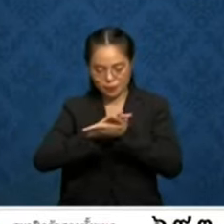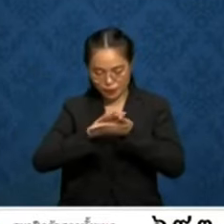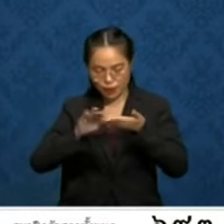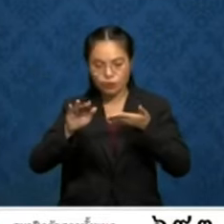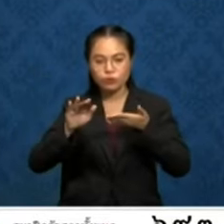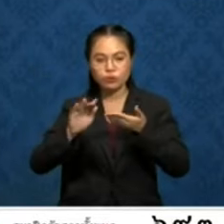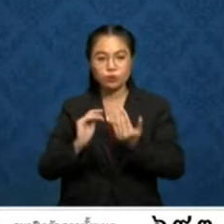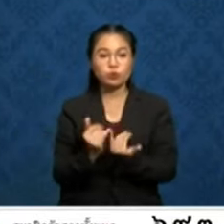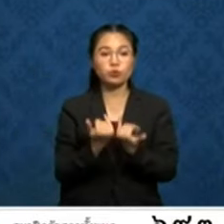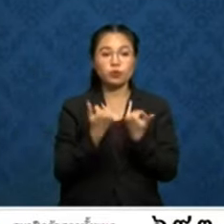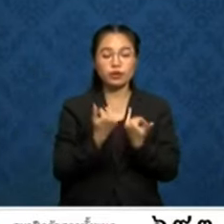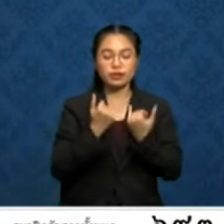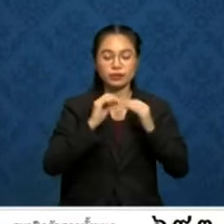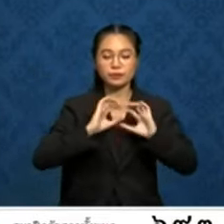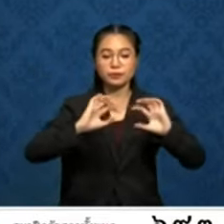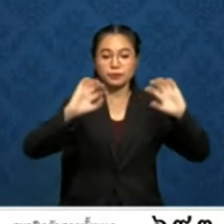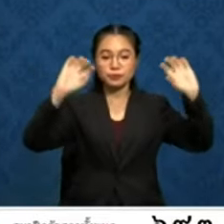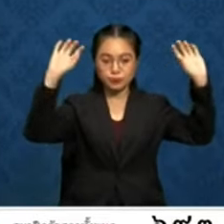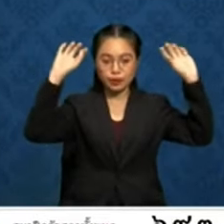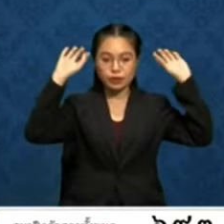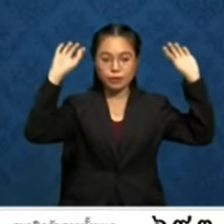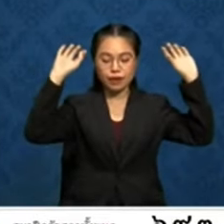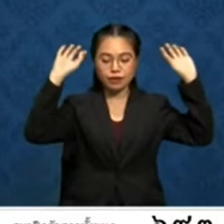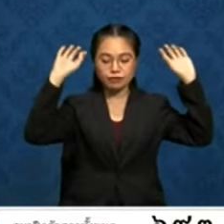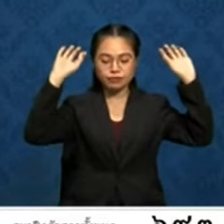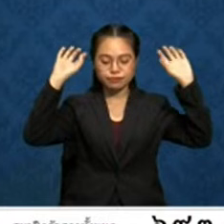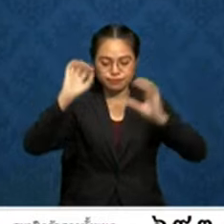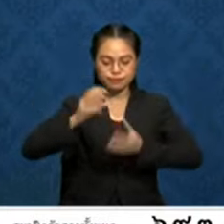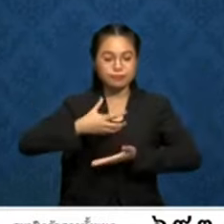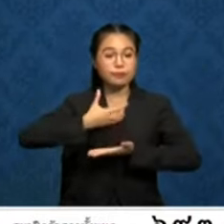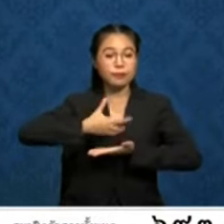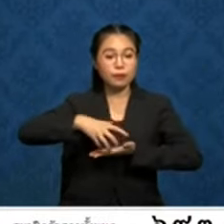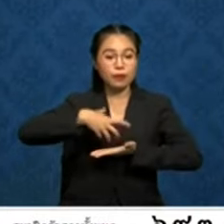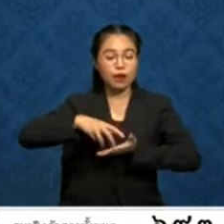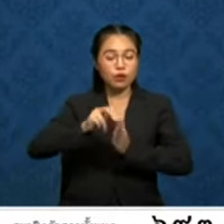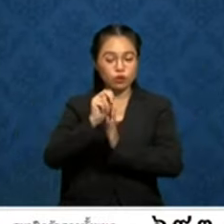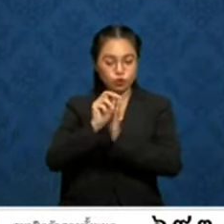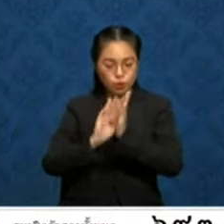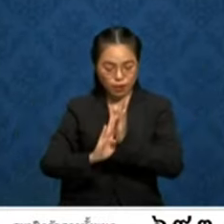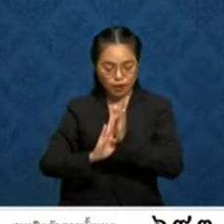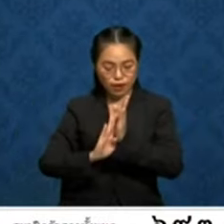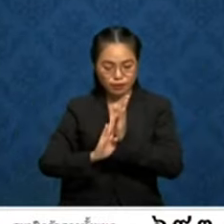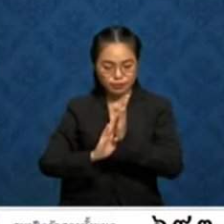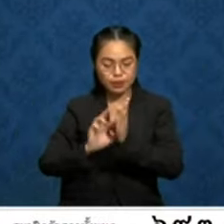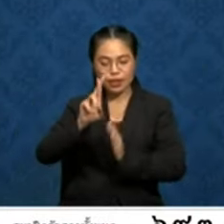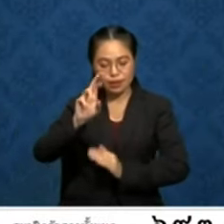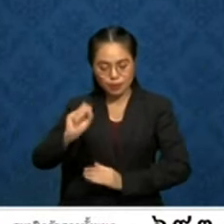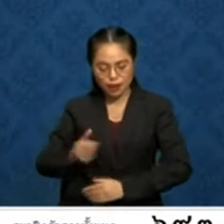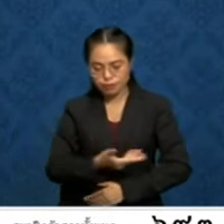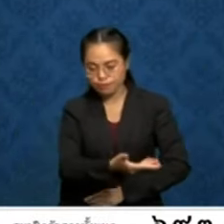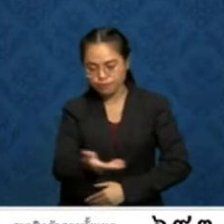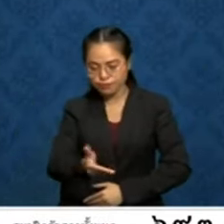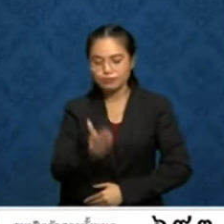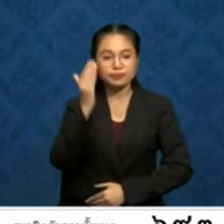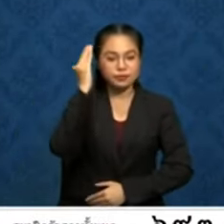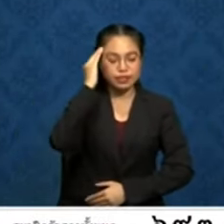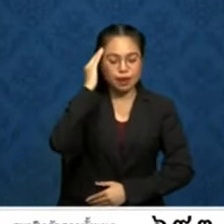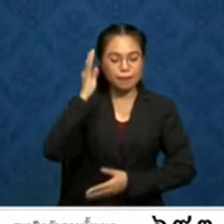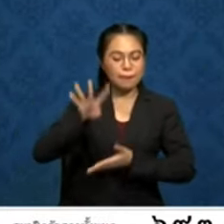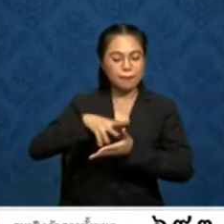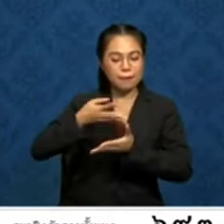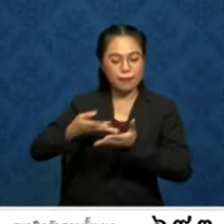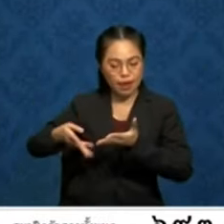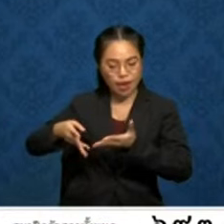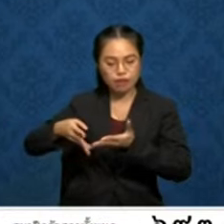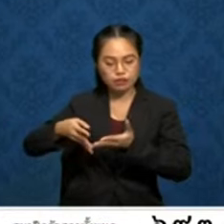คณะรัฐมนตรีจึงขอแถลงนโยบายต่อรัฐสภาให้ทราบถึงเจตนารมณ์ยุทธศาสต